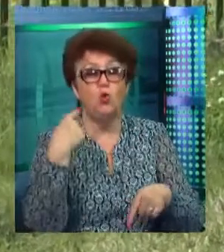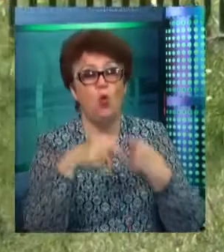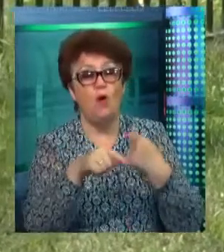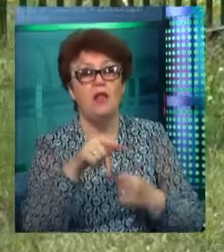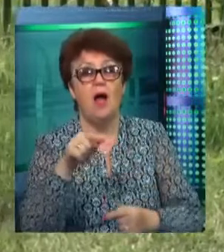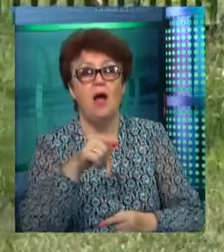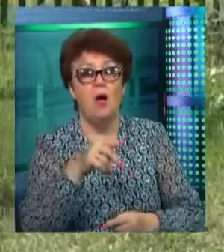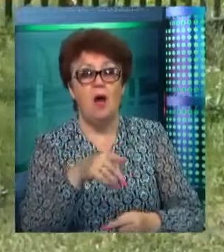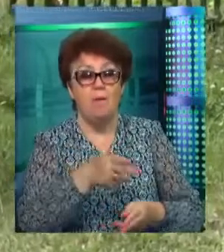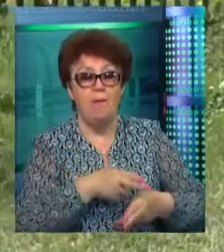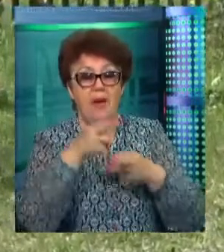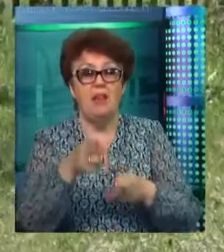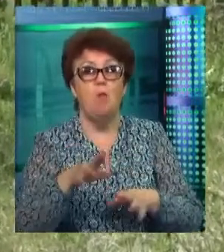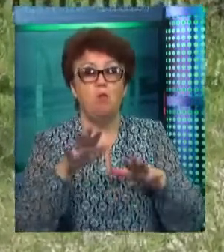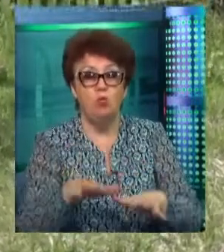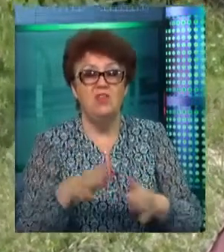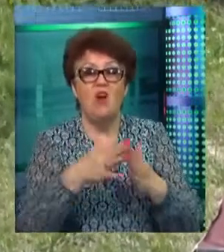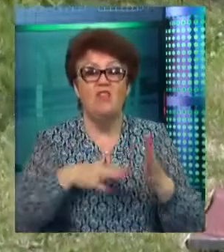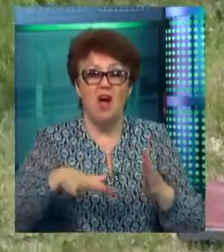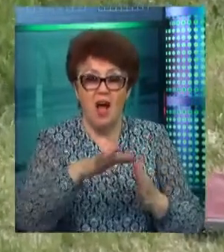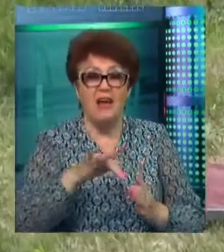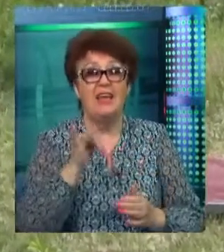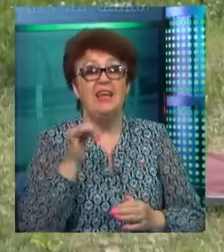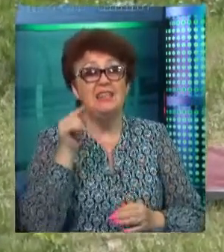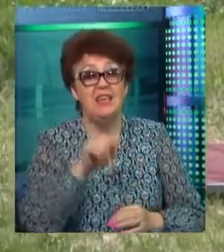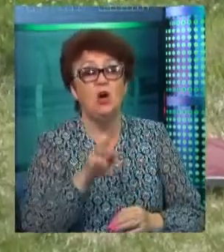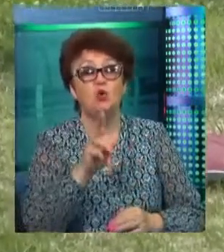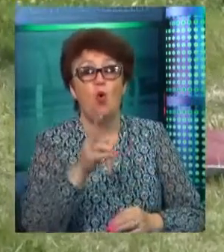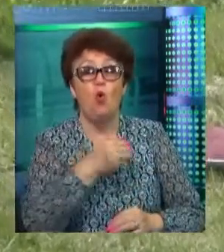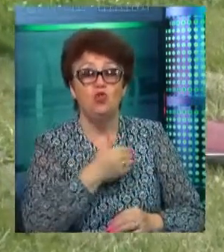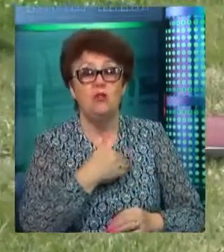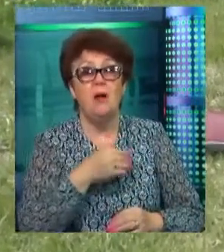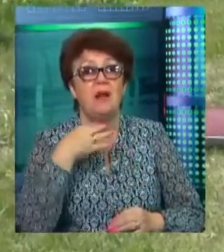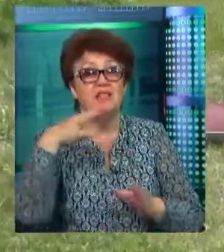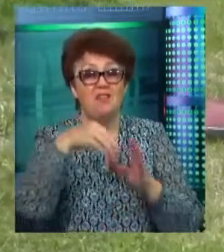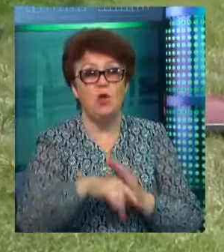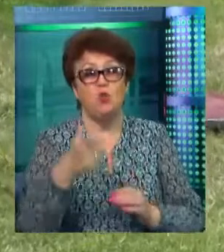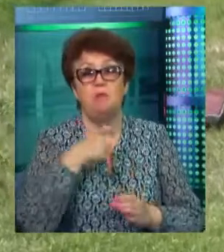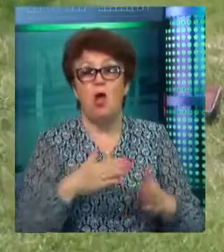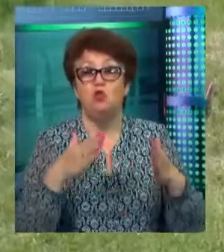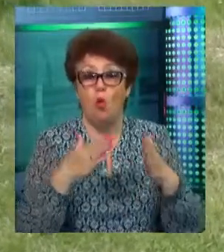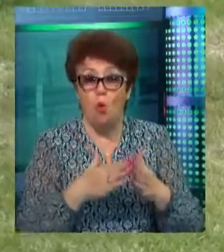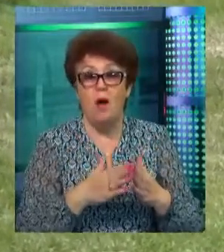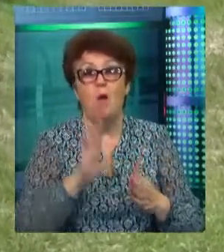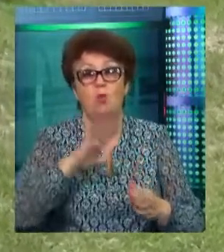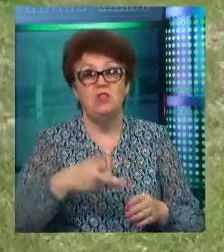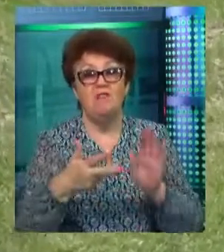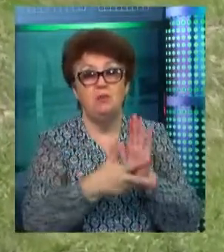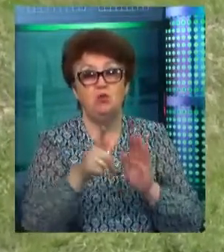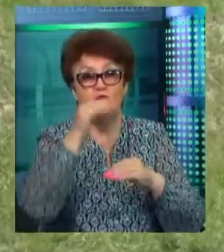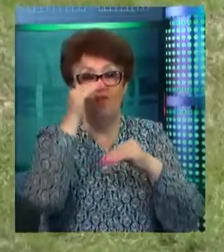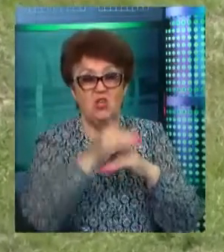мобильном пункте во дворах домов и 3 для тех кто хочет проголосовать непосредственно у себя дома после восьми часов вечера